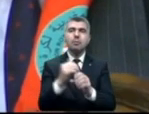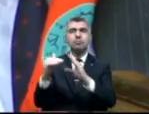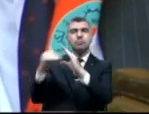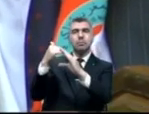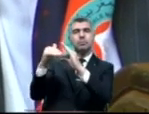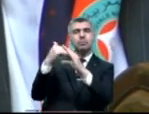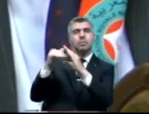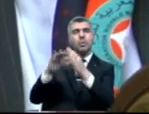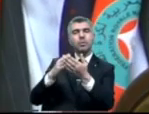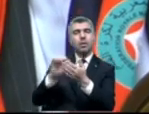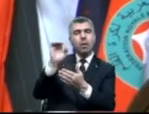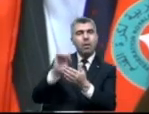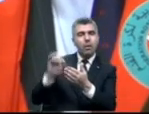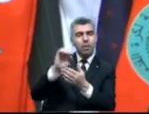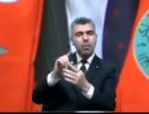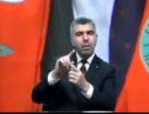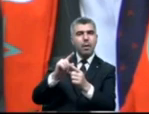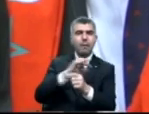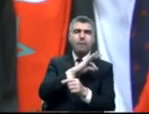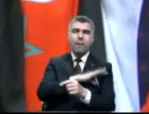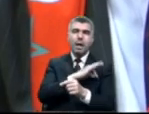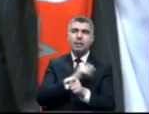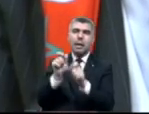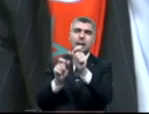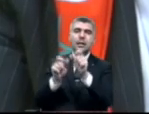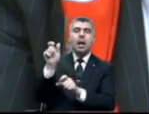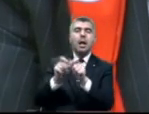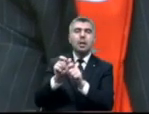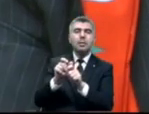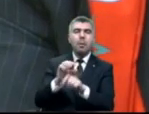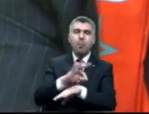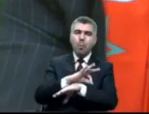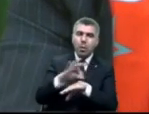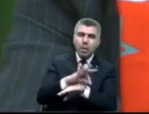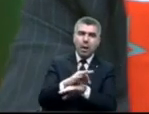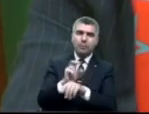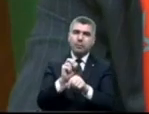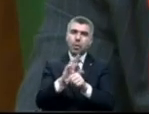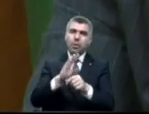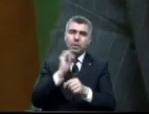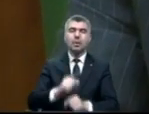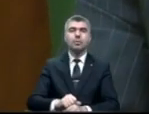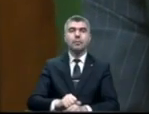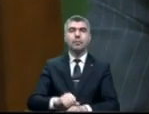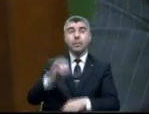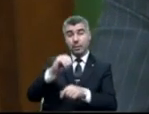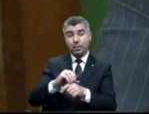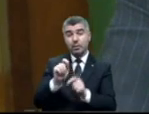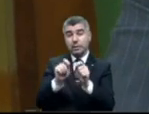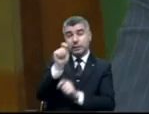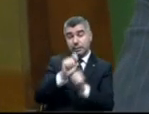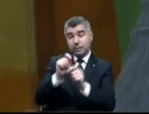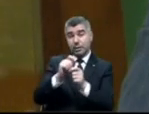من الخارج والبحث عن فرص الشغل لفائدة العمال والأطر المغاربة والمرشحين للهجرة. وفي هذا الصدد تم وضع